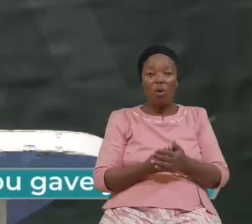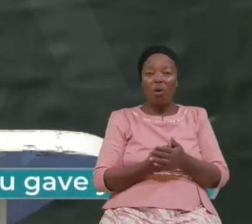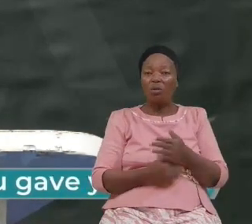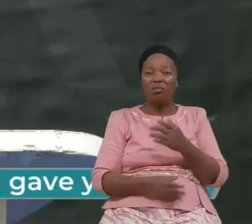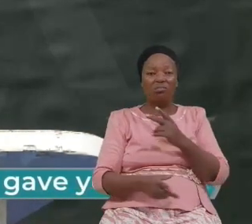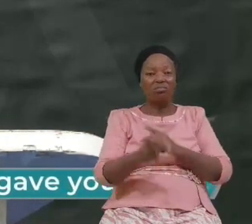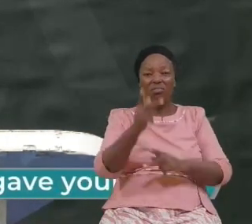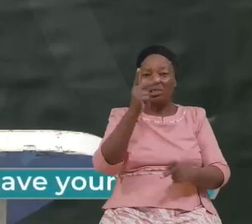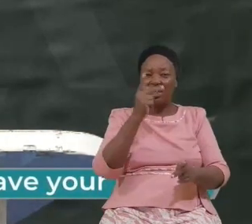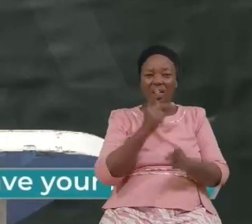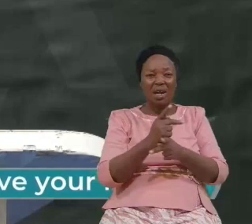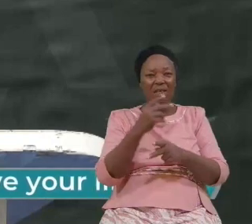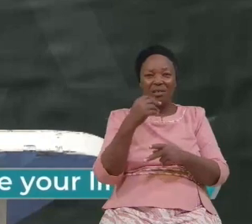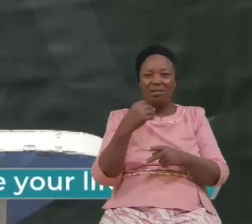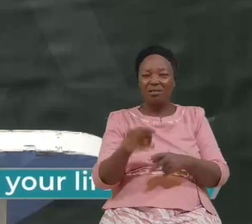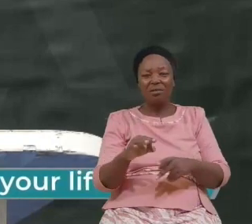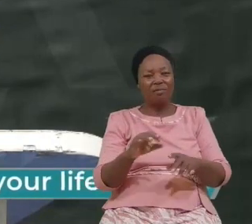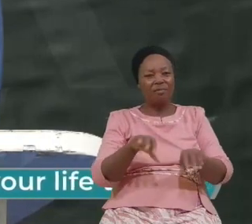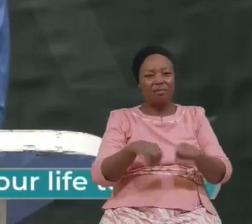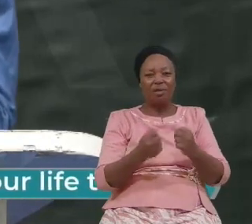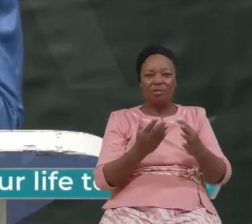toute forme de Persée